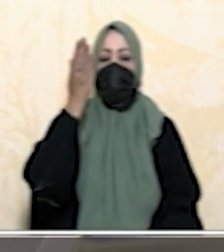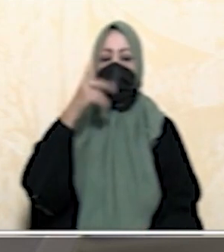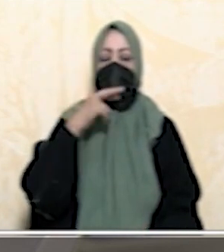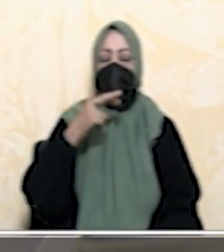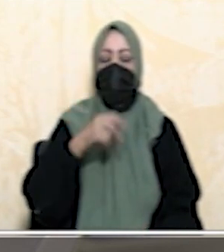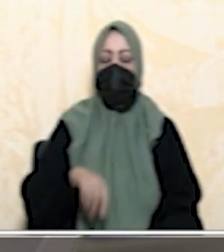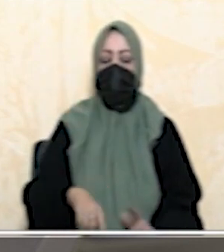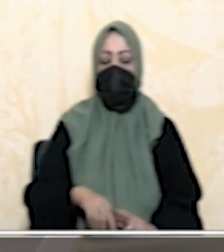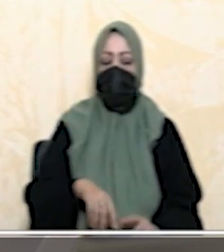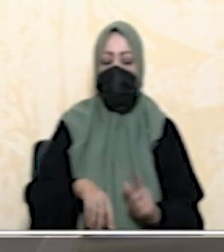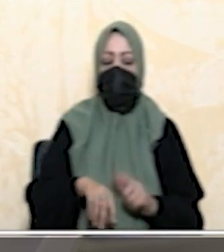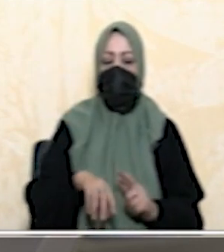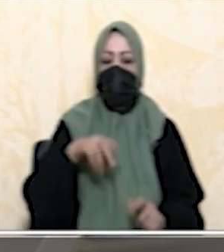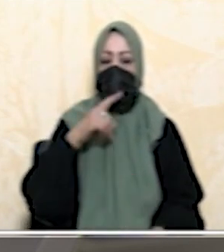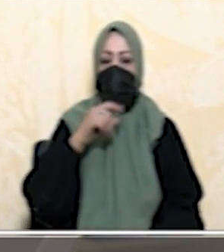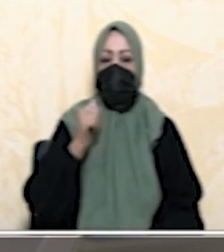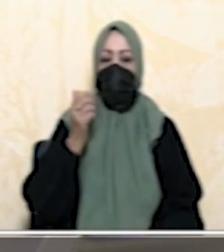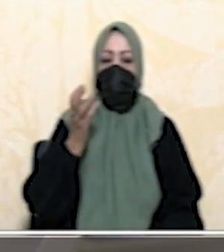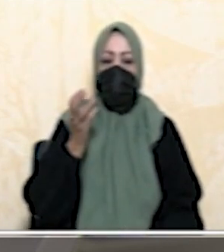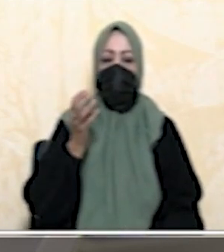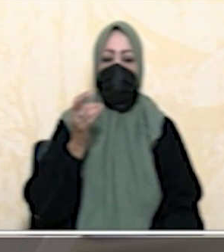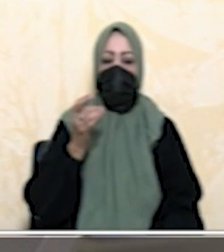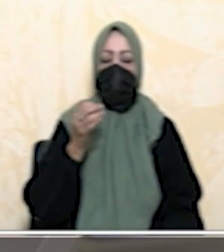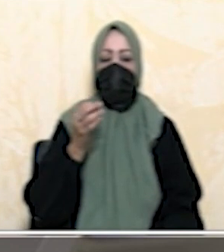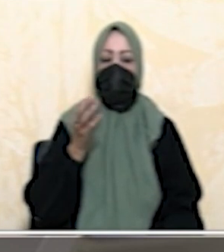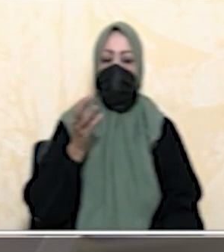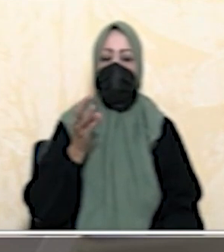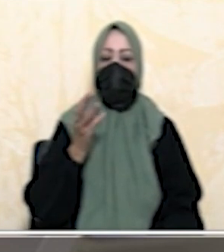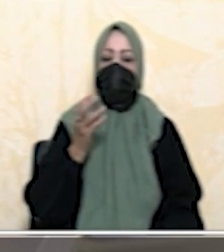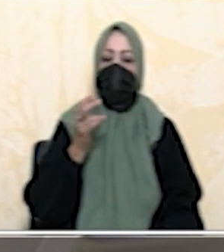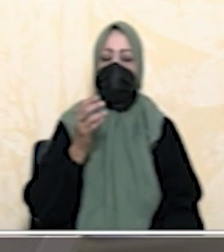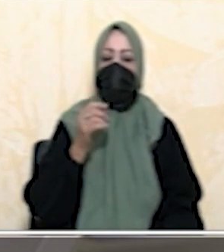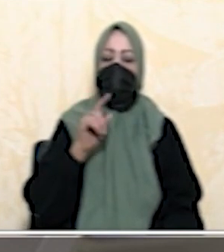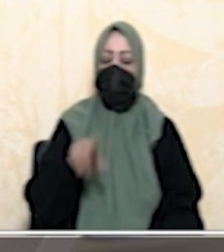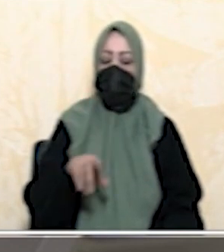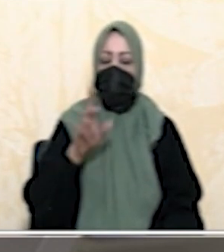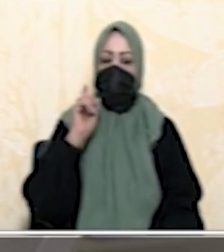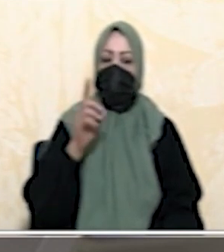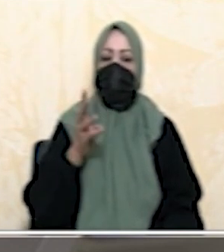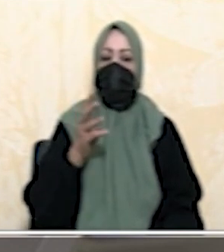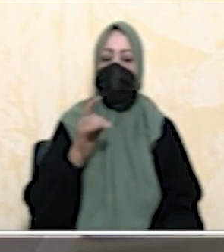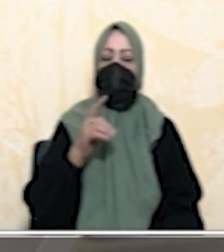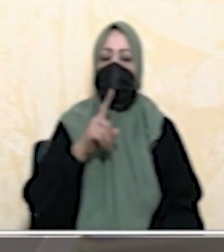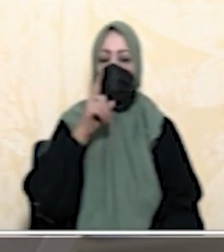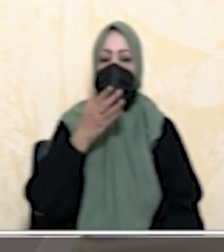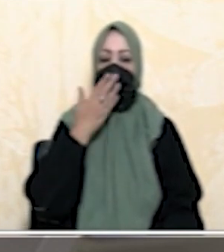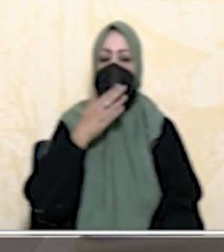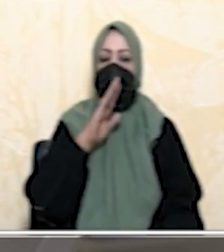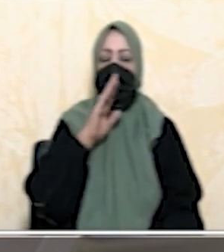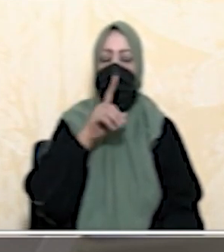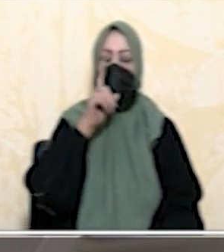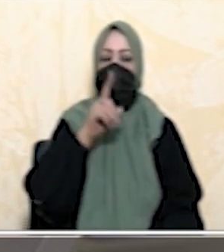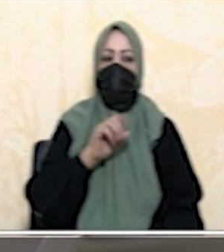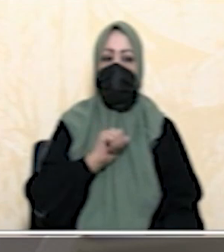سبحانه وتعالى به، كم مرة قالت سبحان الله والحمد لله والله أكبر. والتسبيح باليد، الأصل فيه باليد، وقد كان النبي صلى الله عليه وسلم